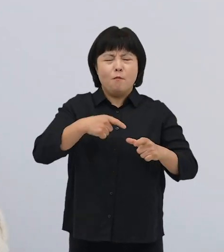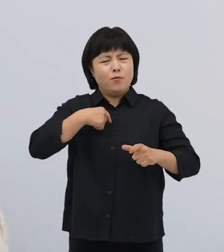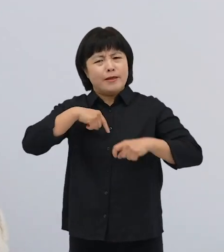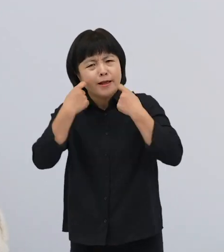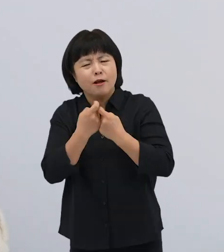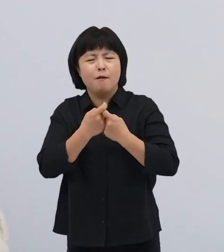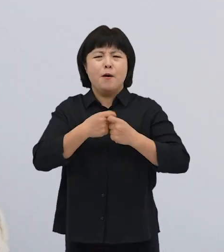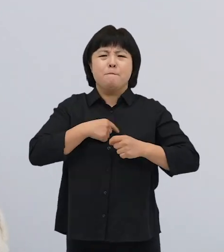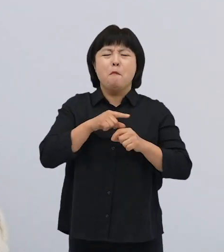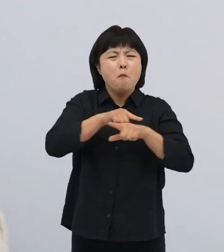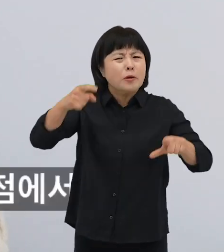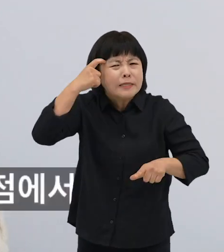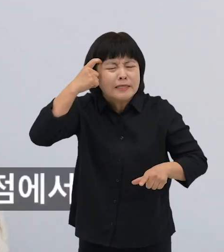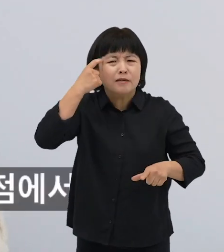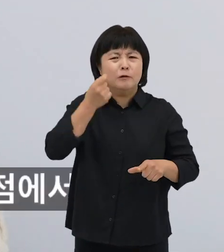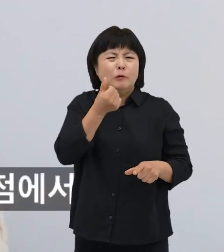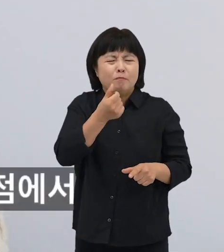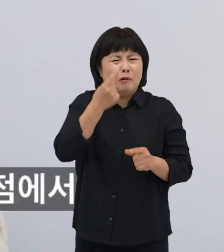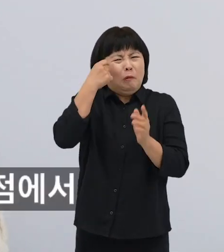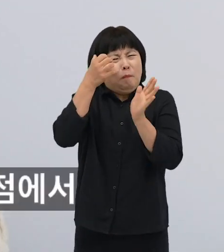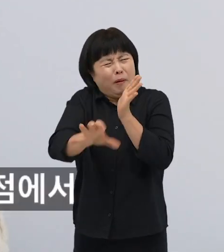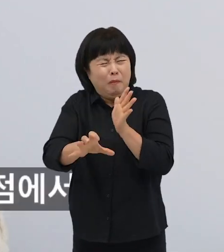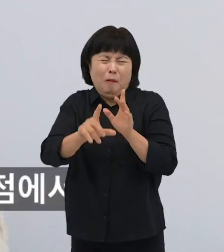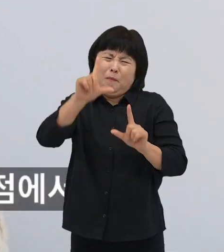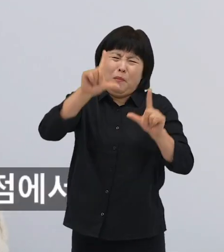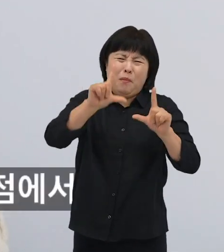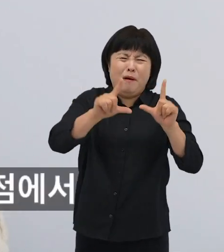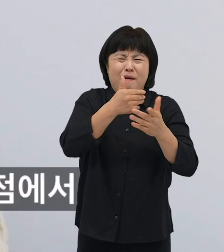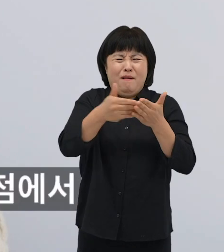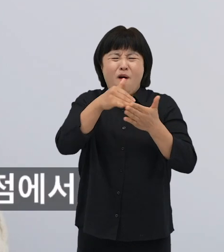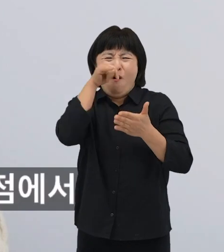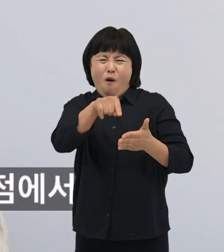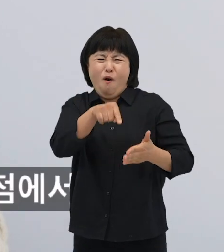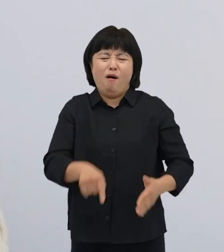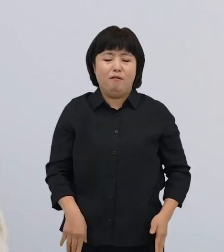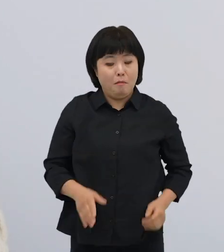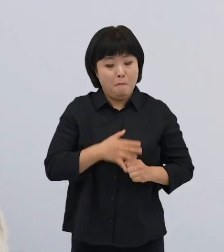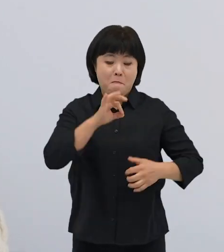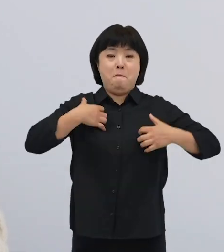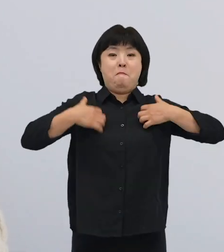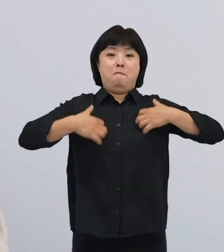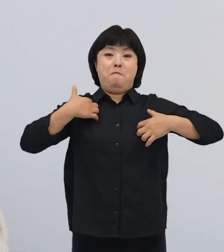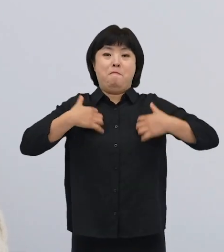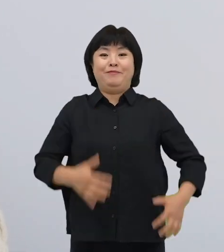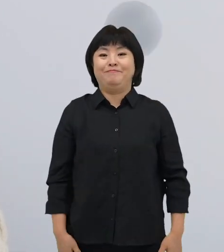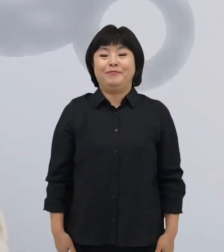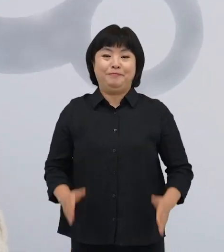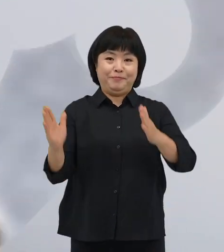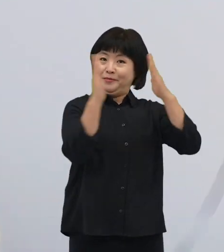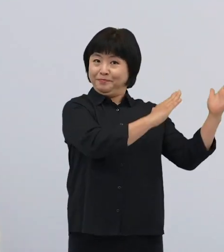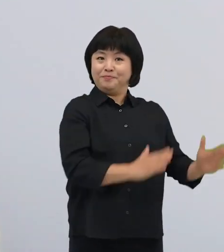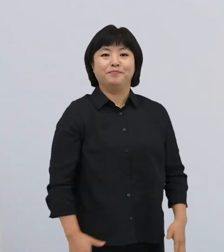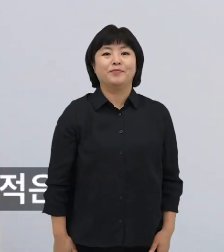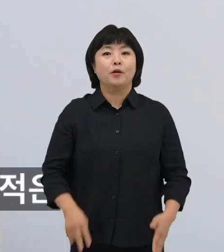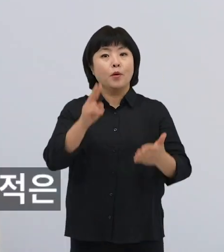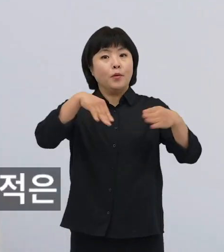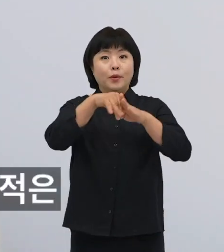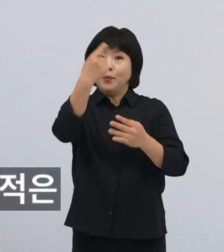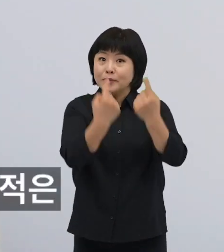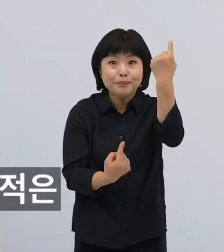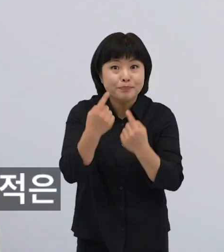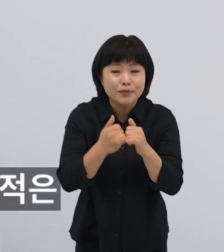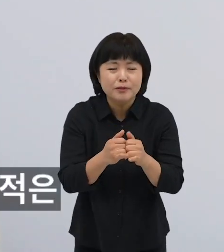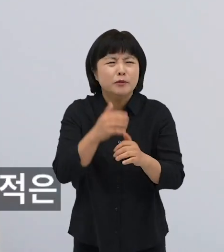개성을 보편적인 인식으로 또는 조금 괴팍한 면모를 그렸다는 점에서 저는 좀 반가웠습니다. 한편으로는